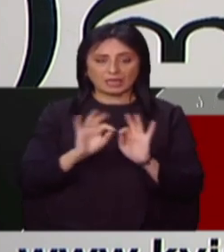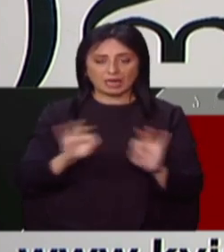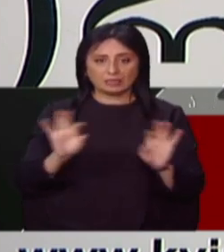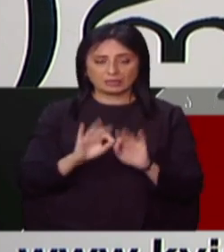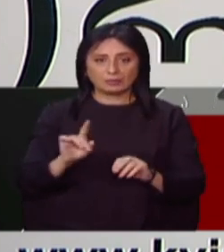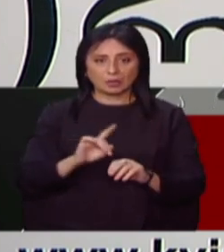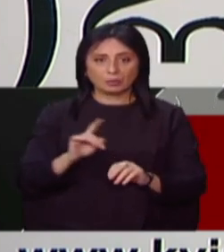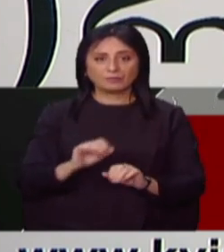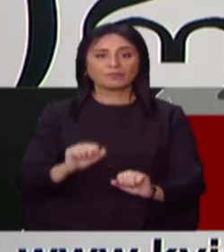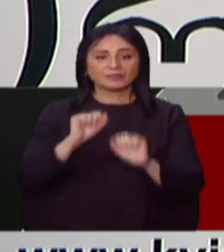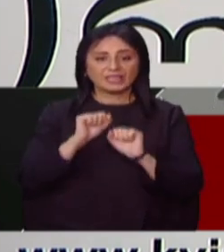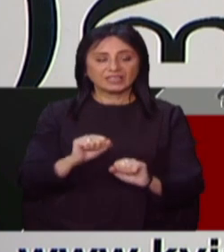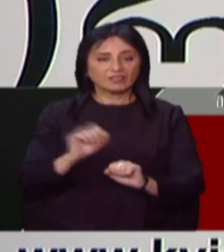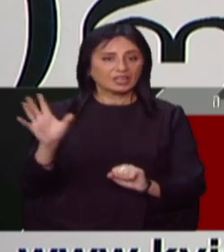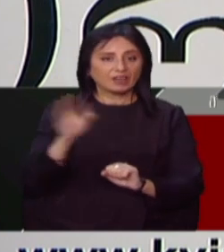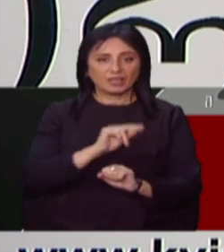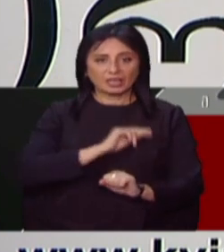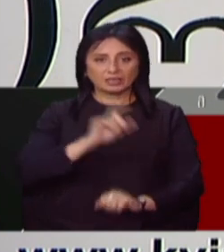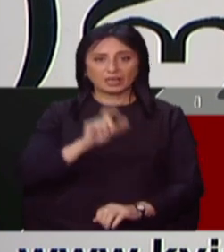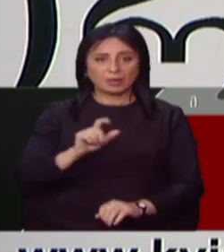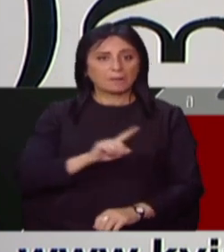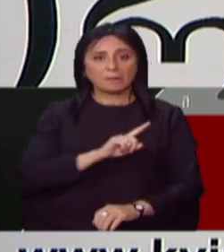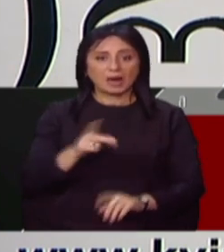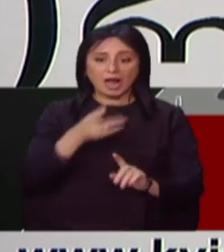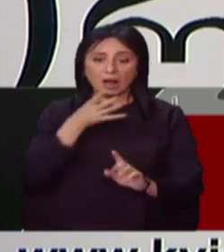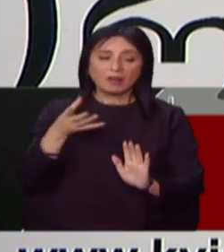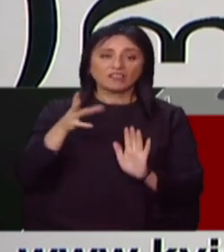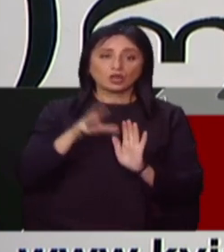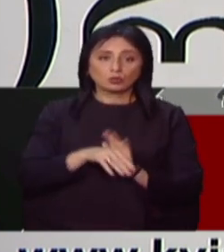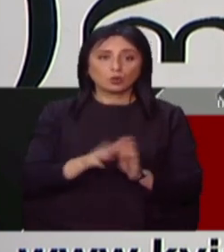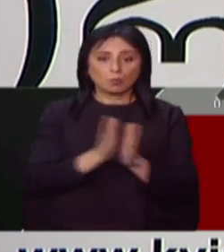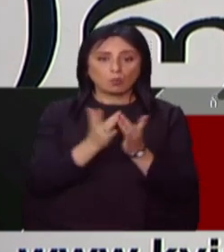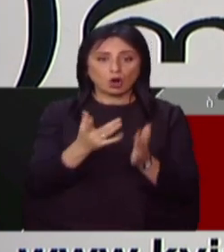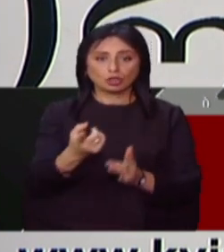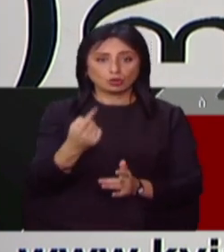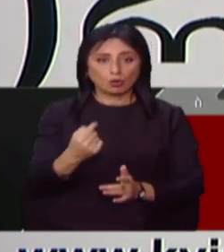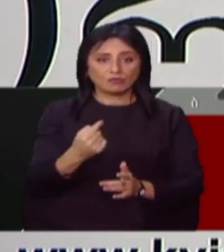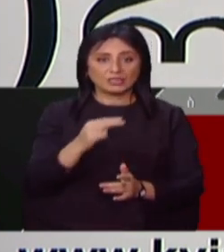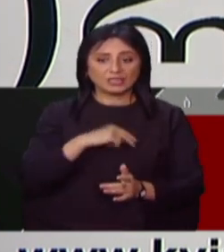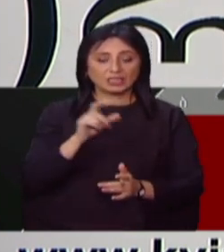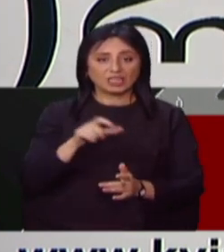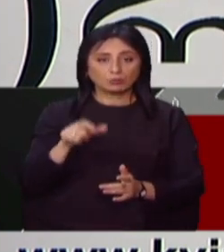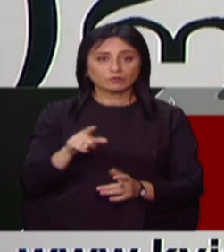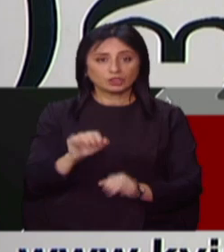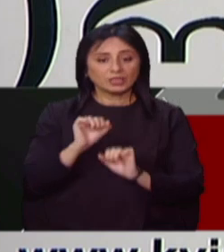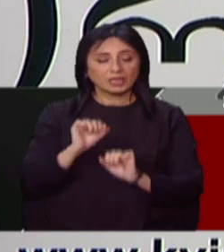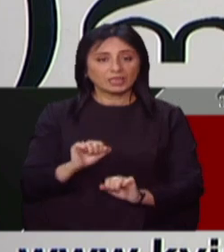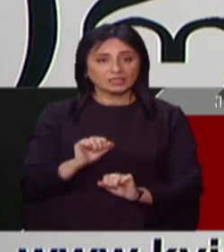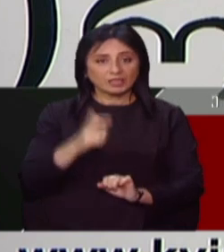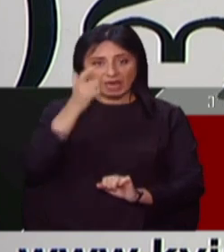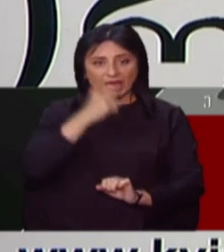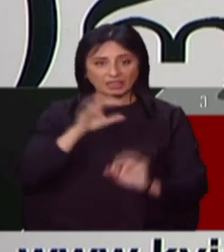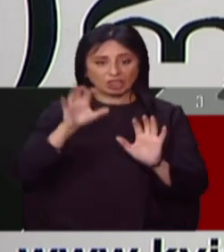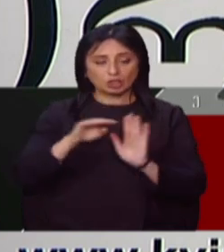რომ დაიცავს მის ყველა თანამშრომელს, მაგრამ ამავე დროს მოსთხოვს მის თანამშრომლებს, რომ დაიცვან